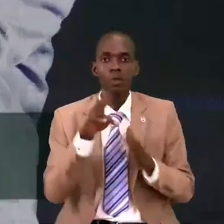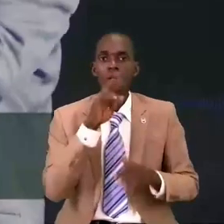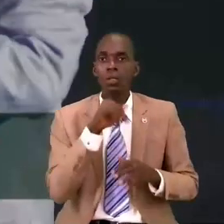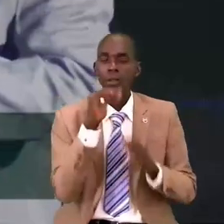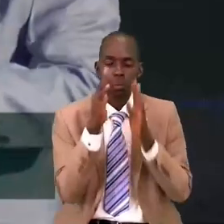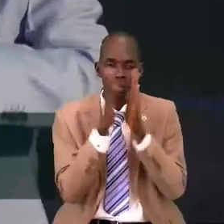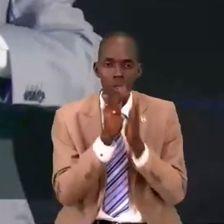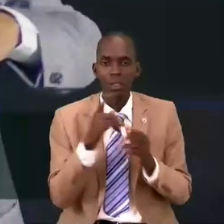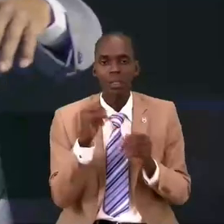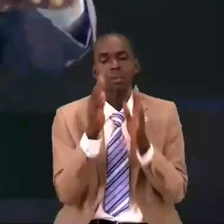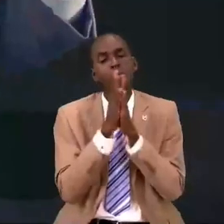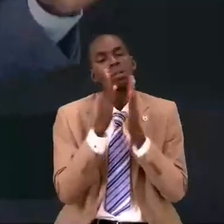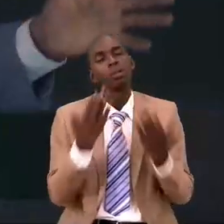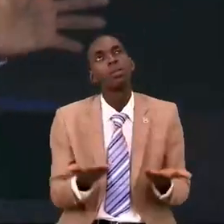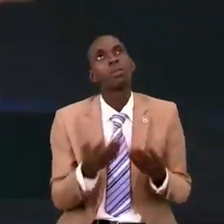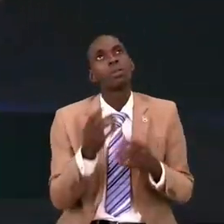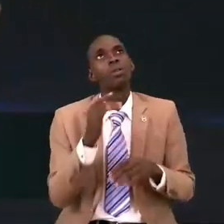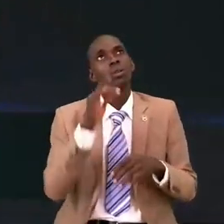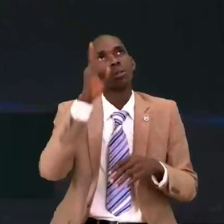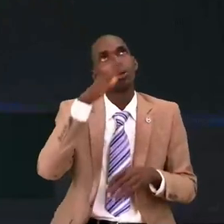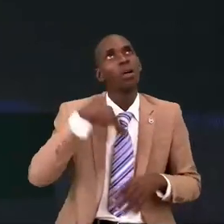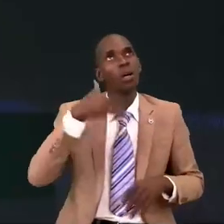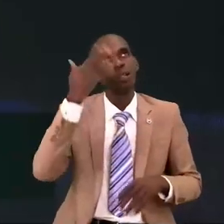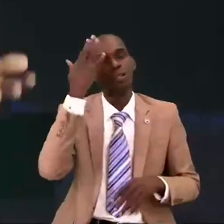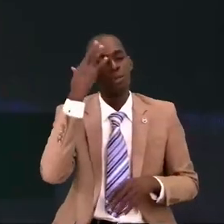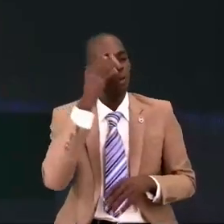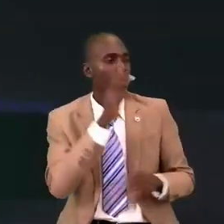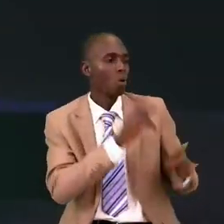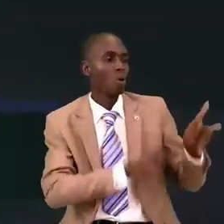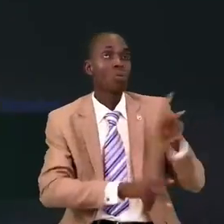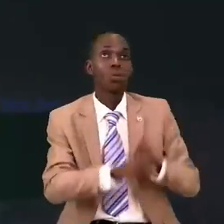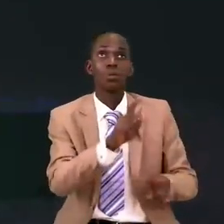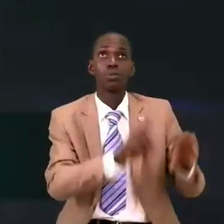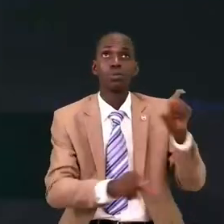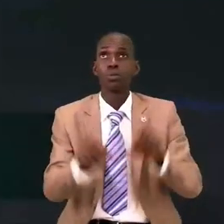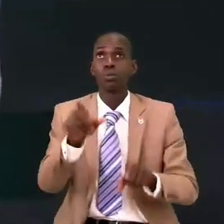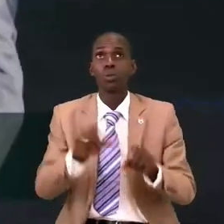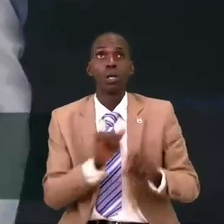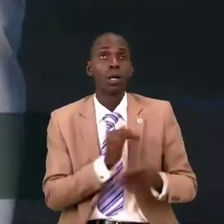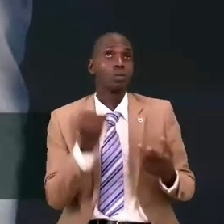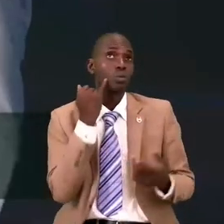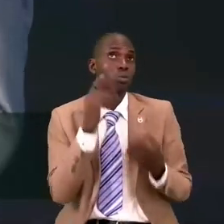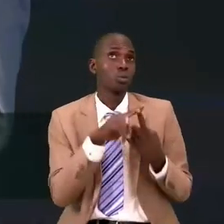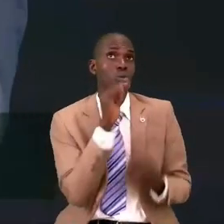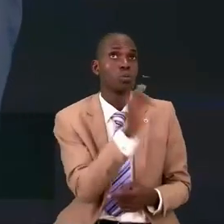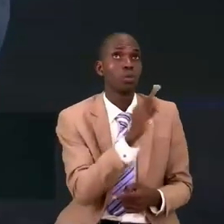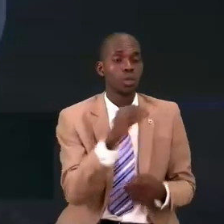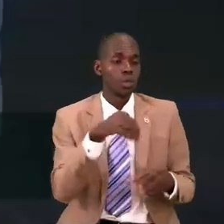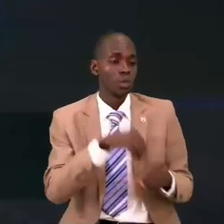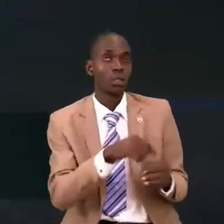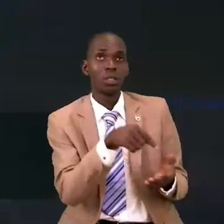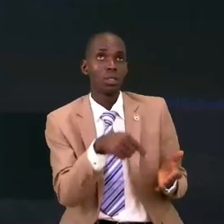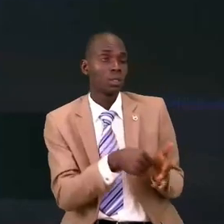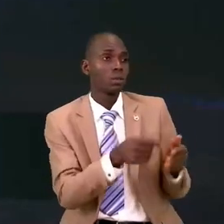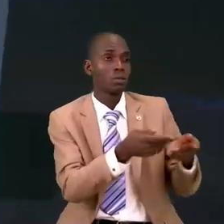je suis censé diriger dans cette localité, dans ce territoire, dans cet état, dans cette